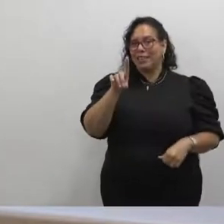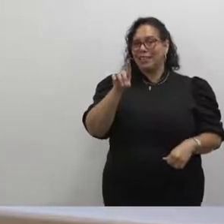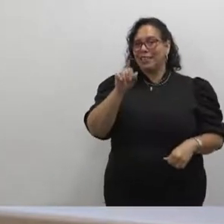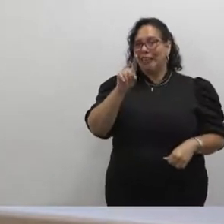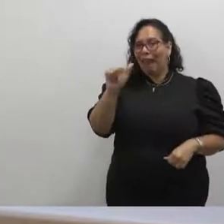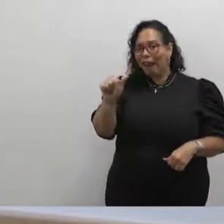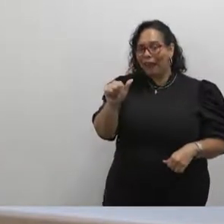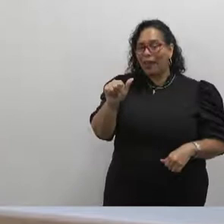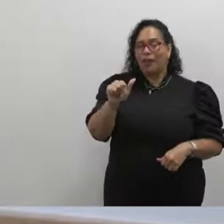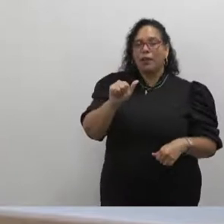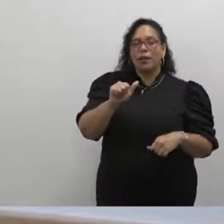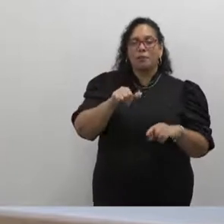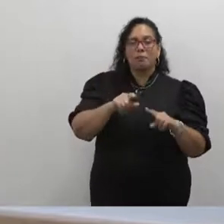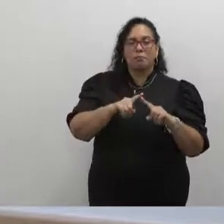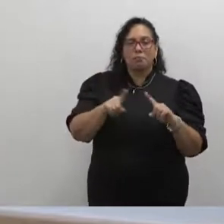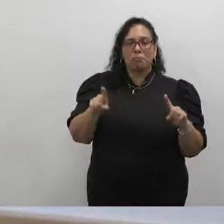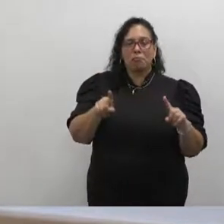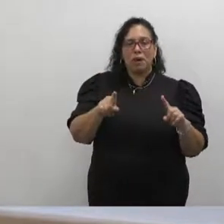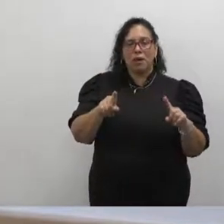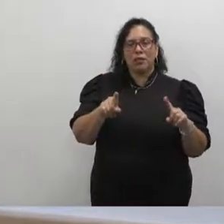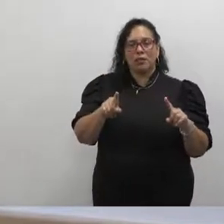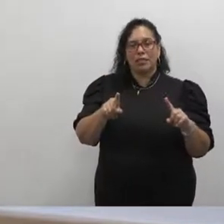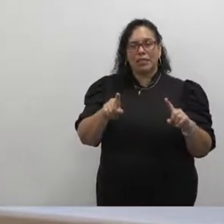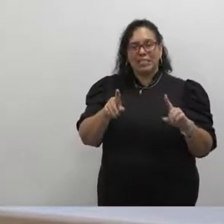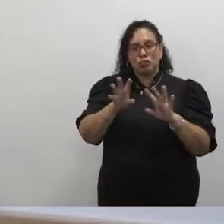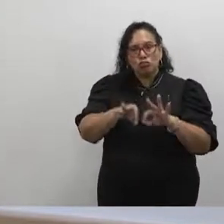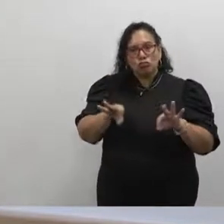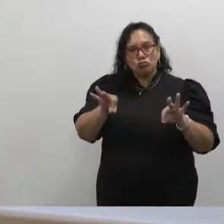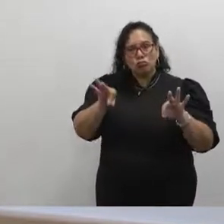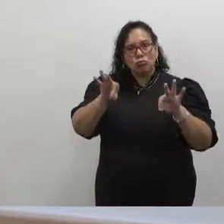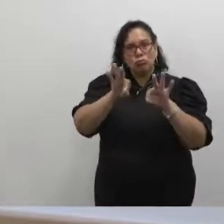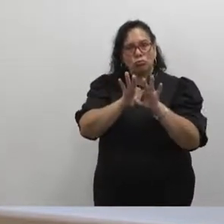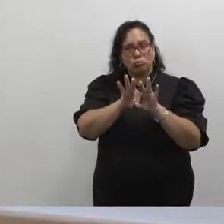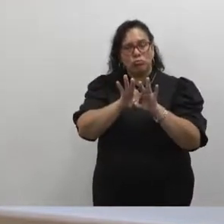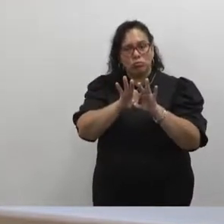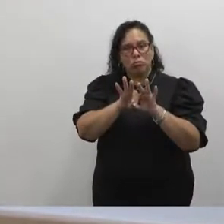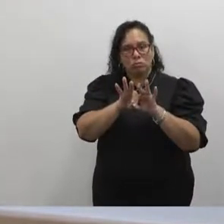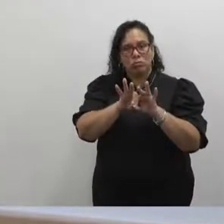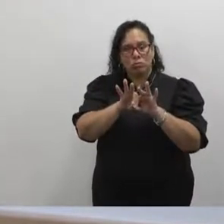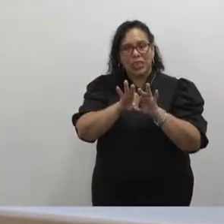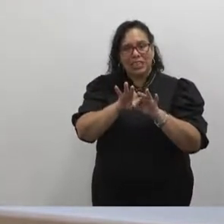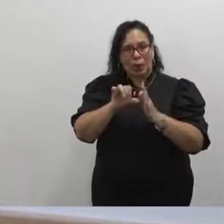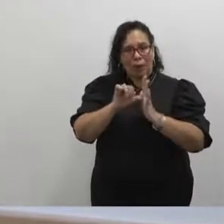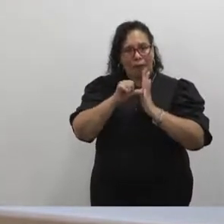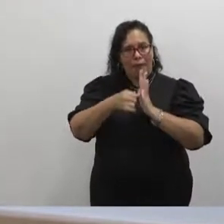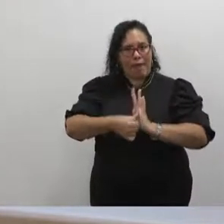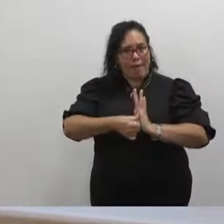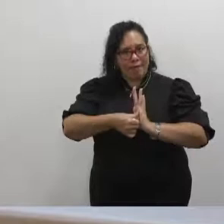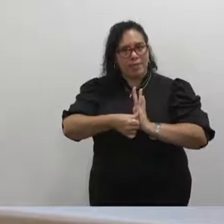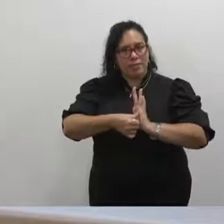tên đình này ông bì rộp biếp rịp rồi hay nâng lộng tập lộng nói